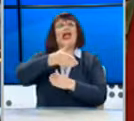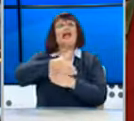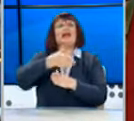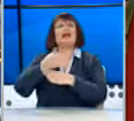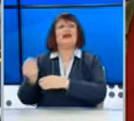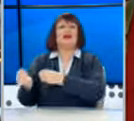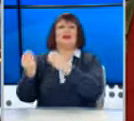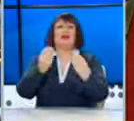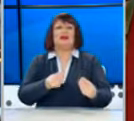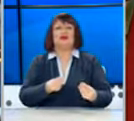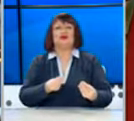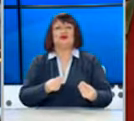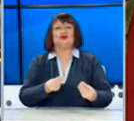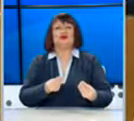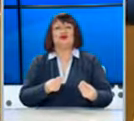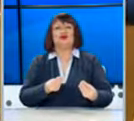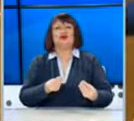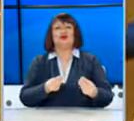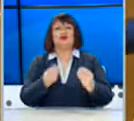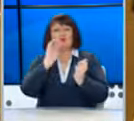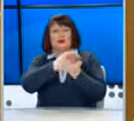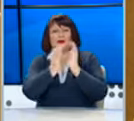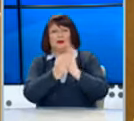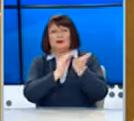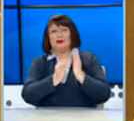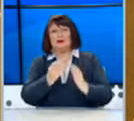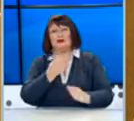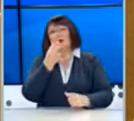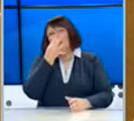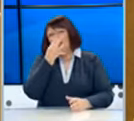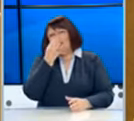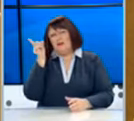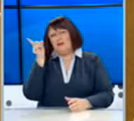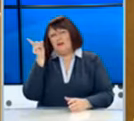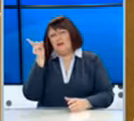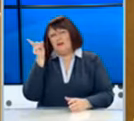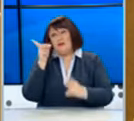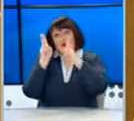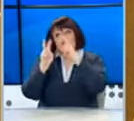εμπορεύονται ελέγχονται για καρτέλες στη συγκεκριμένη χώρα? Σας απασχόλησε?